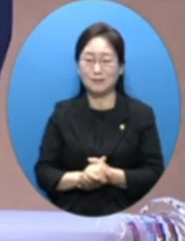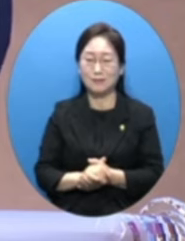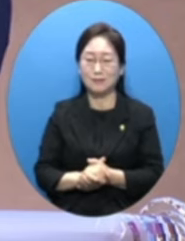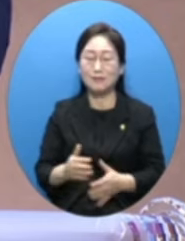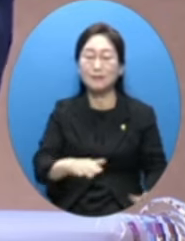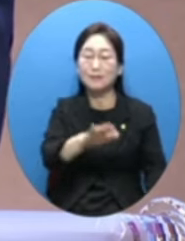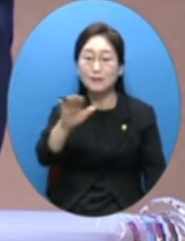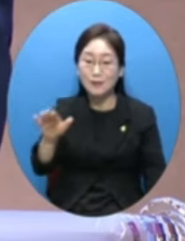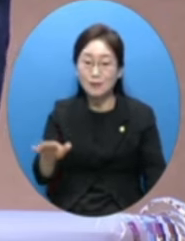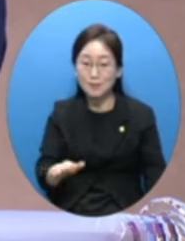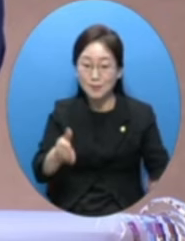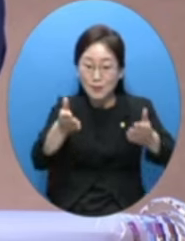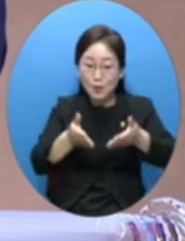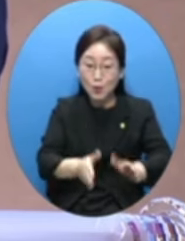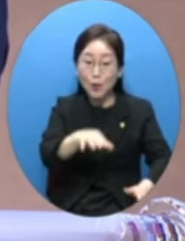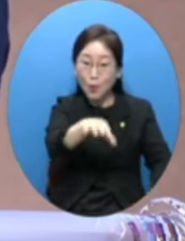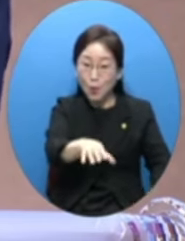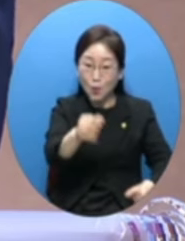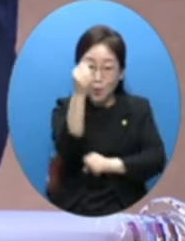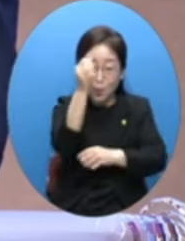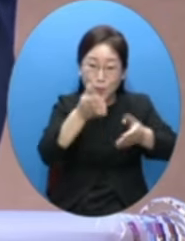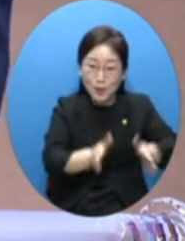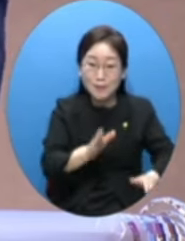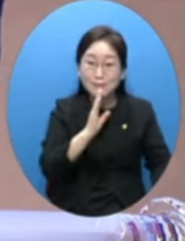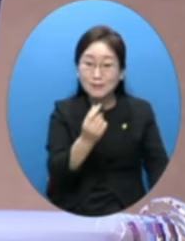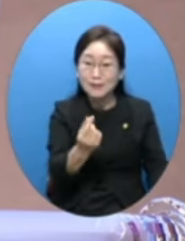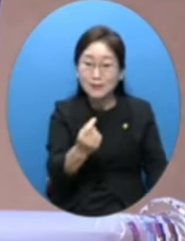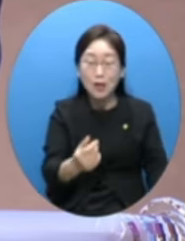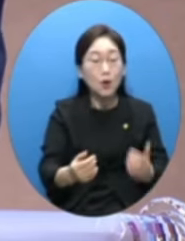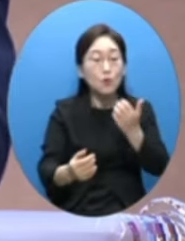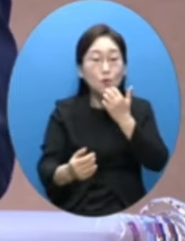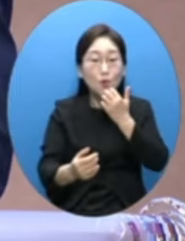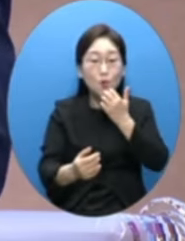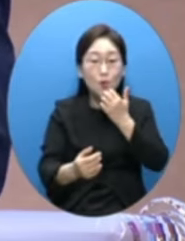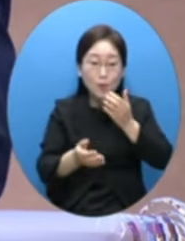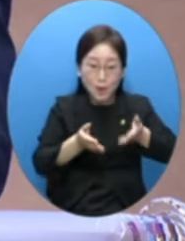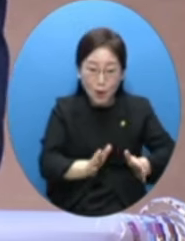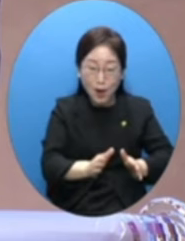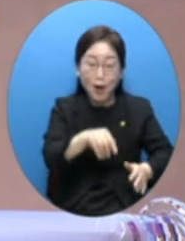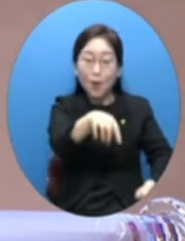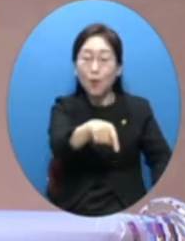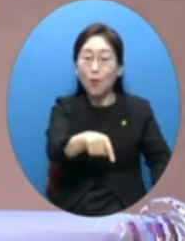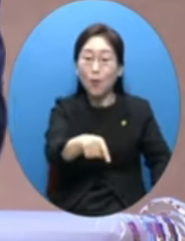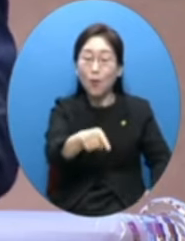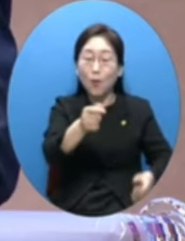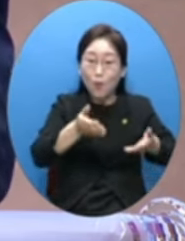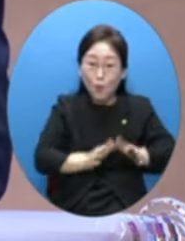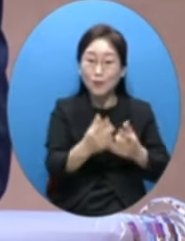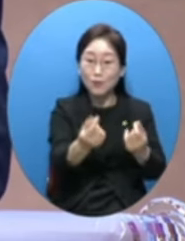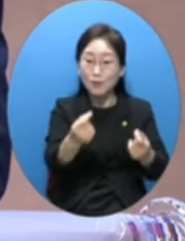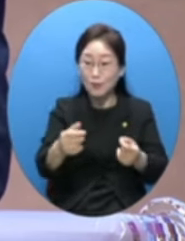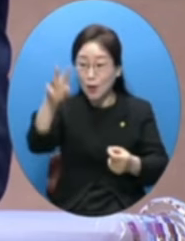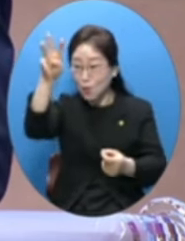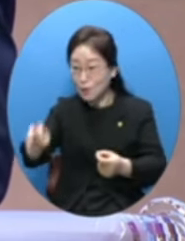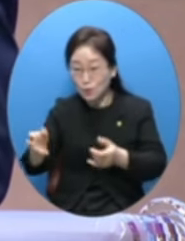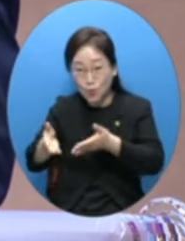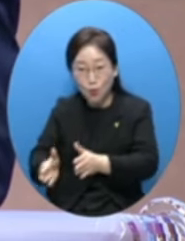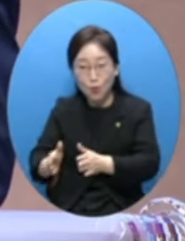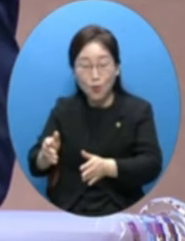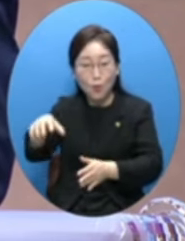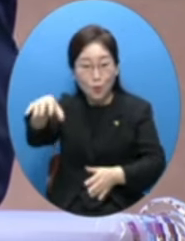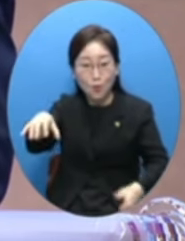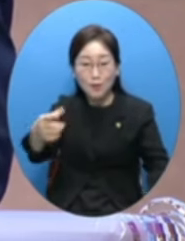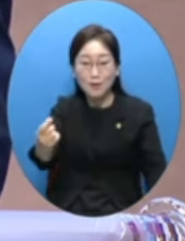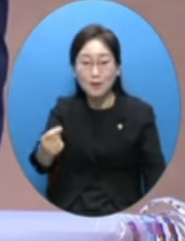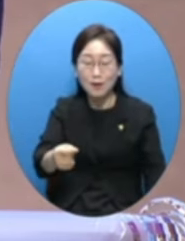우리가 태어나는 것이 우리의 고향입니다. 서울에서 태어나면 서울이 고향이고 광주에서 태어나면 광주가 고향이고 부산에서 태어나면